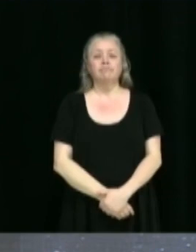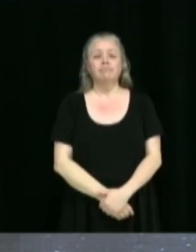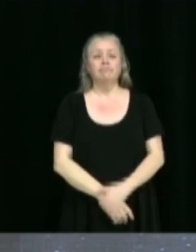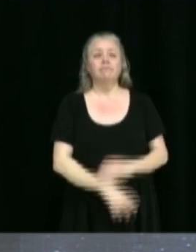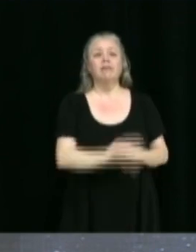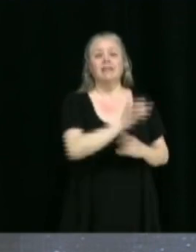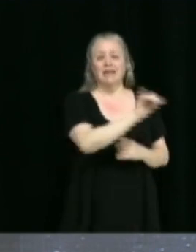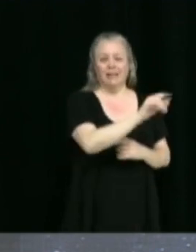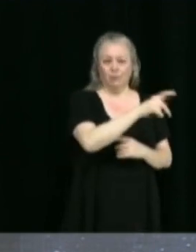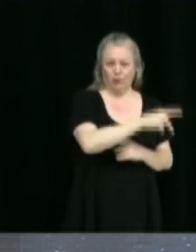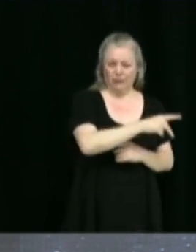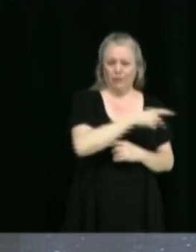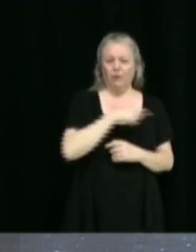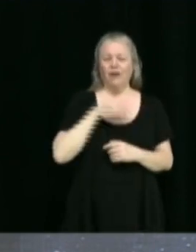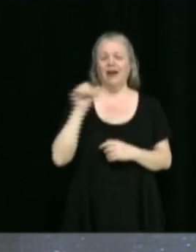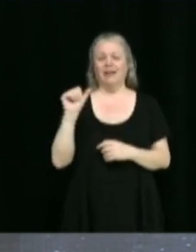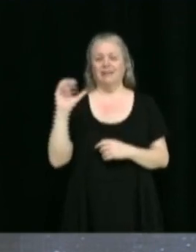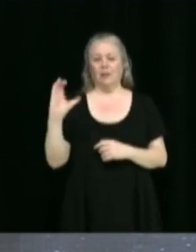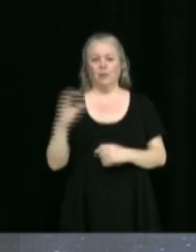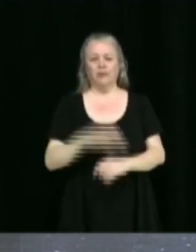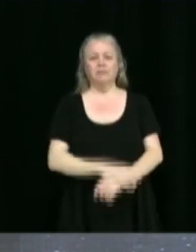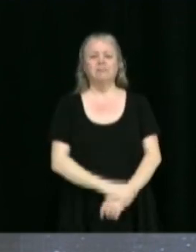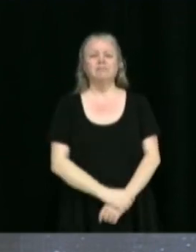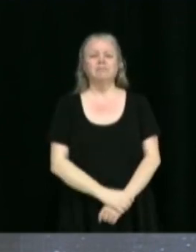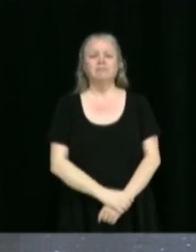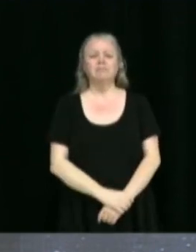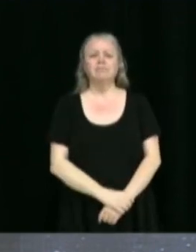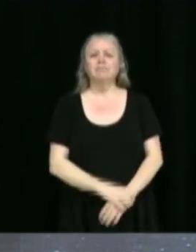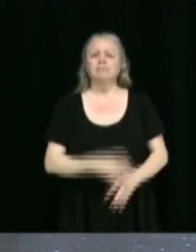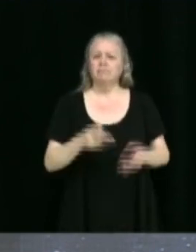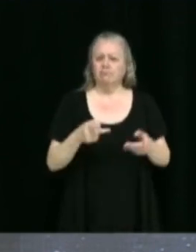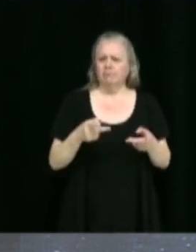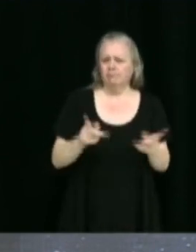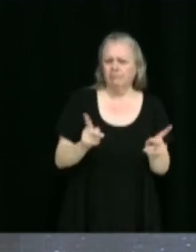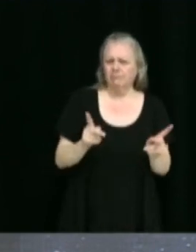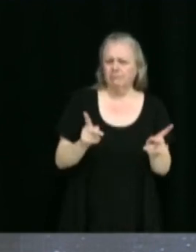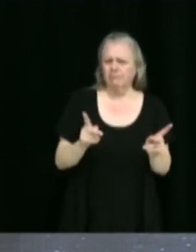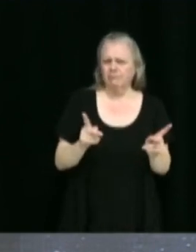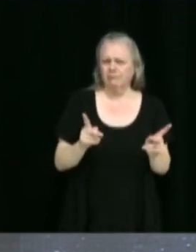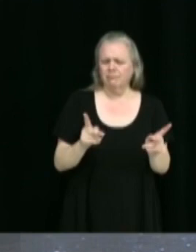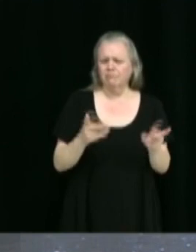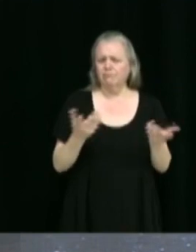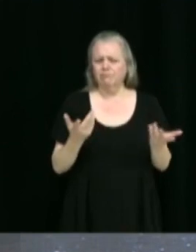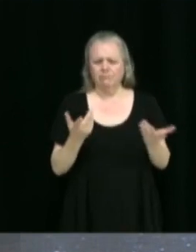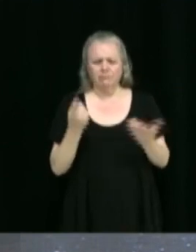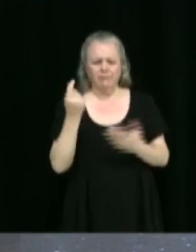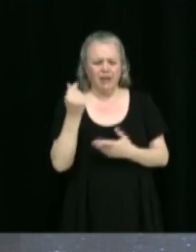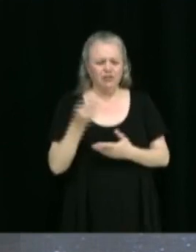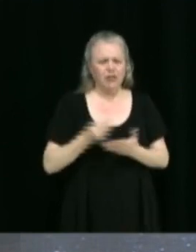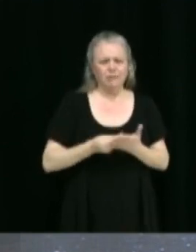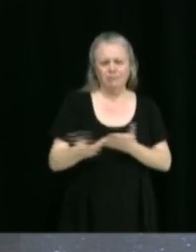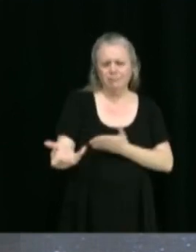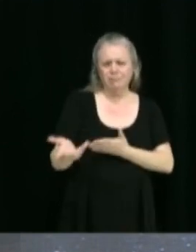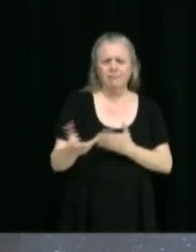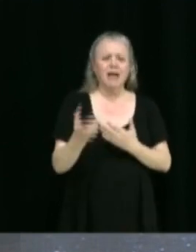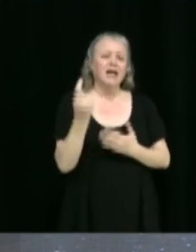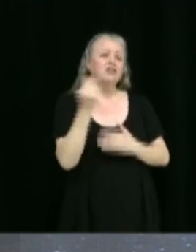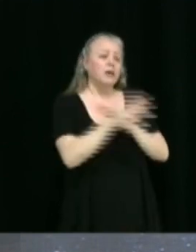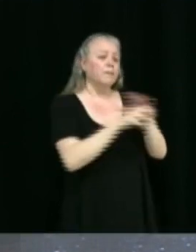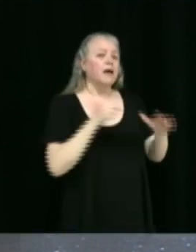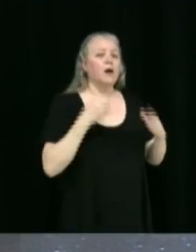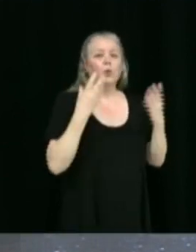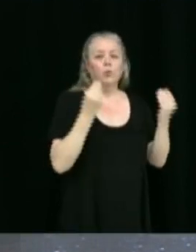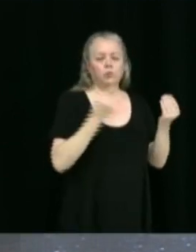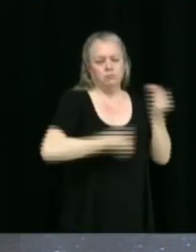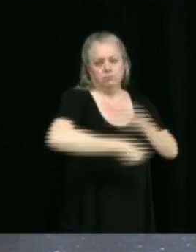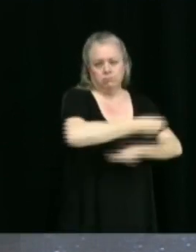Yannick Poisson, Alexandre Côté. Autorisation d'effectuer, d'affecter ou de libérer des dépenses à être financées par les activités